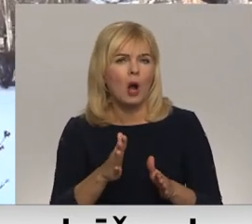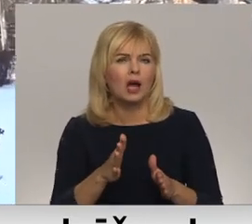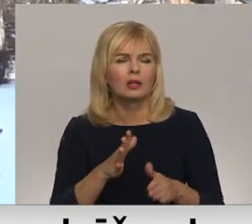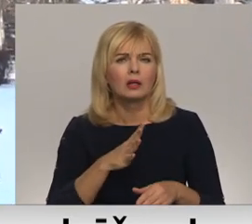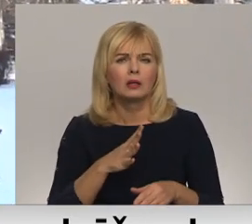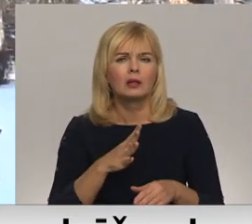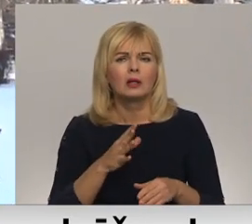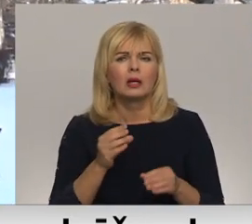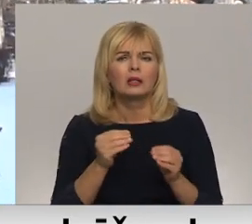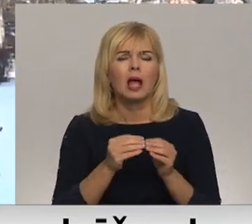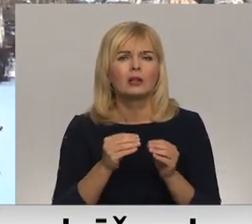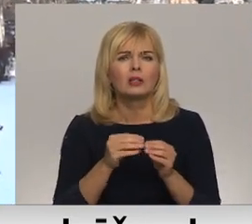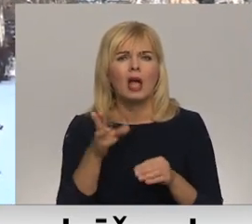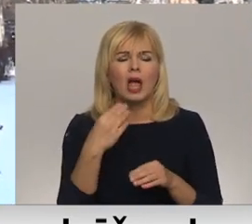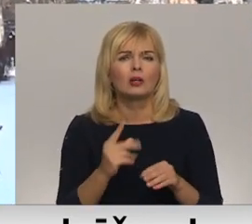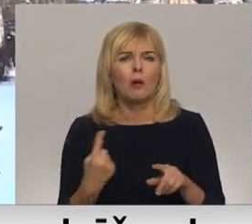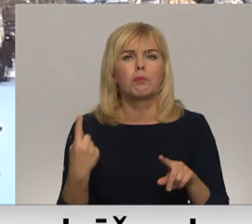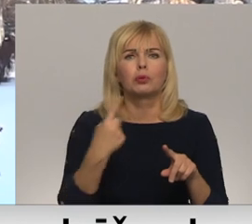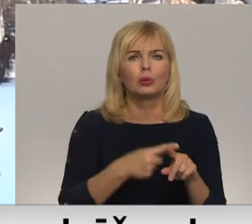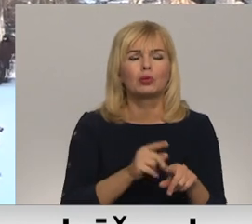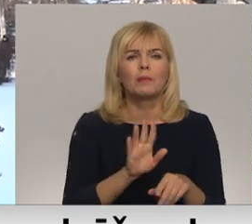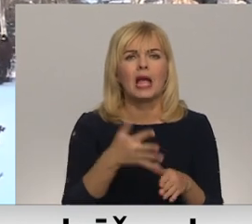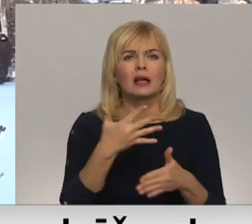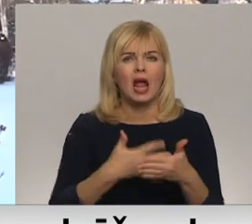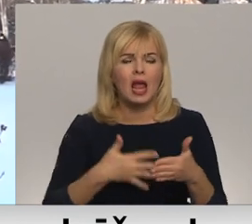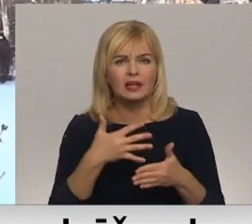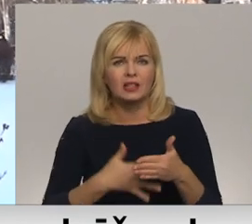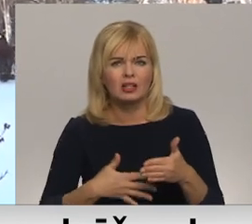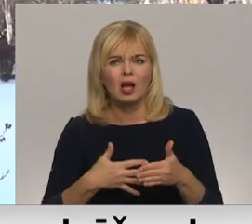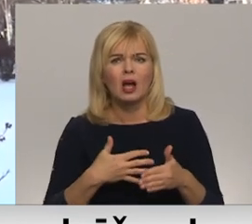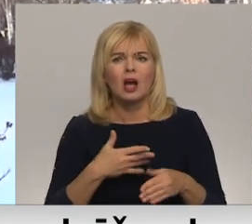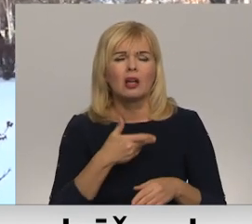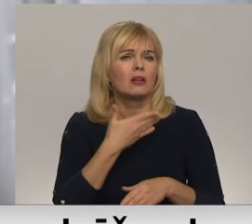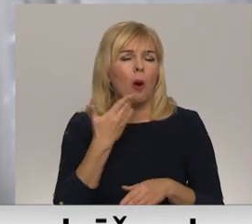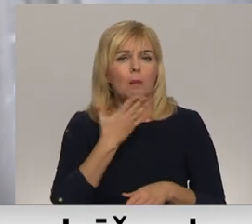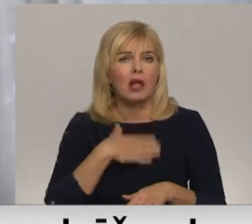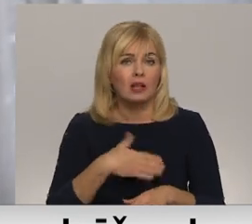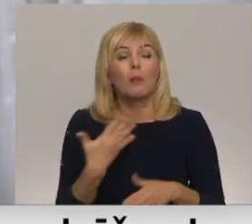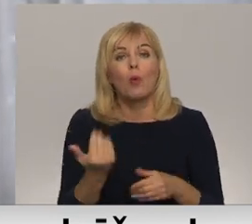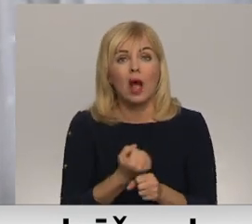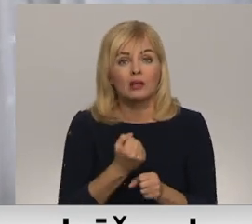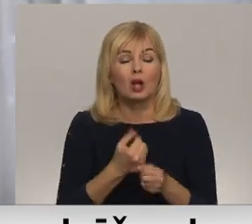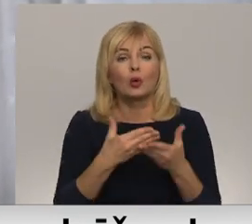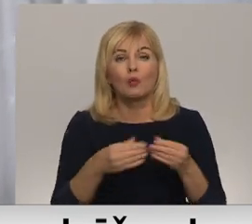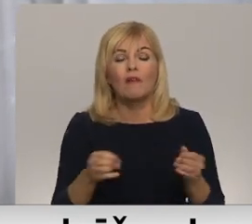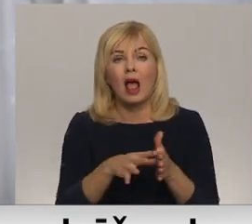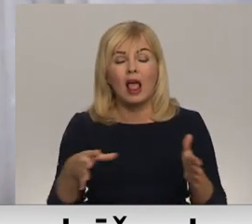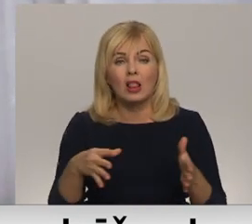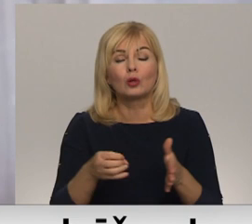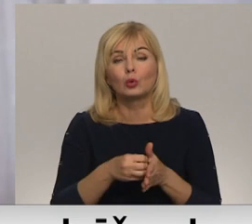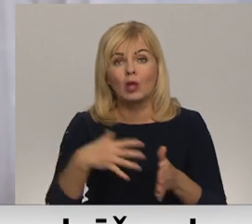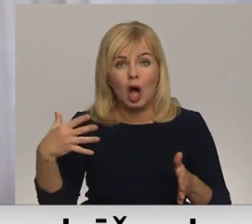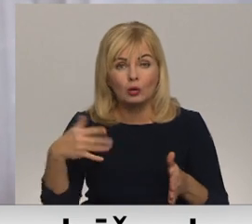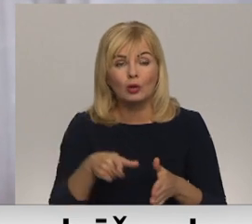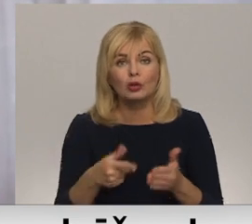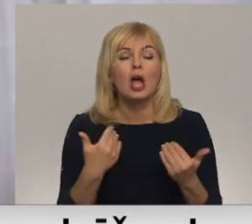kādam, 10 eiro klāt ir pie rēķina, kas agrāk bija. Nekas jau patīkams nav, ko darīt. Lai novērst elektrības sadārdzinājumu sekas,